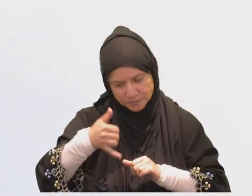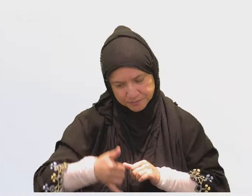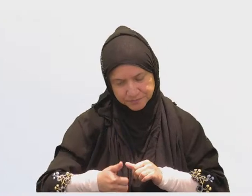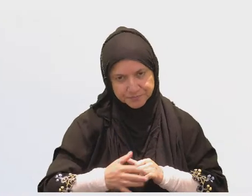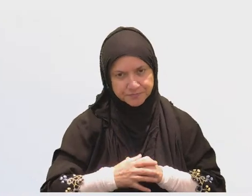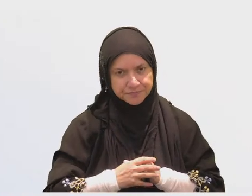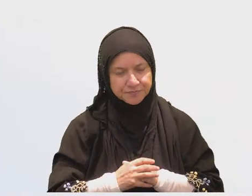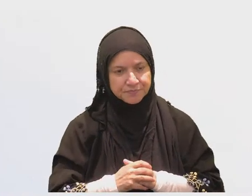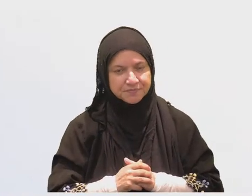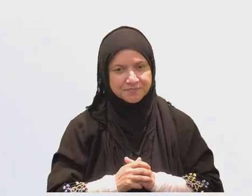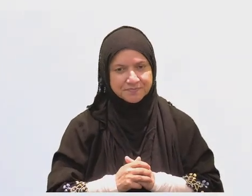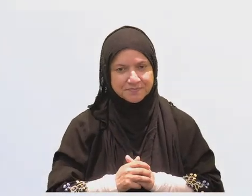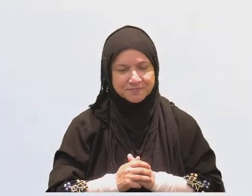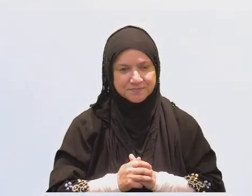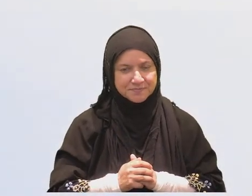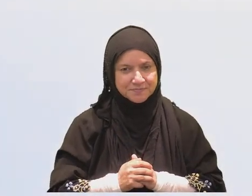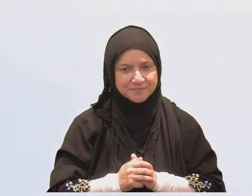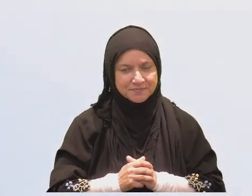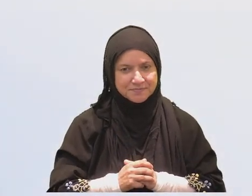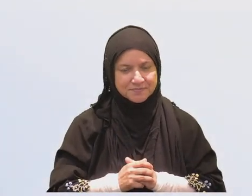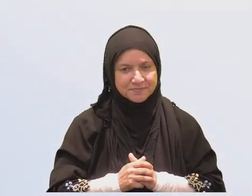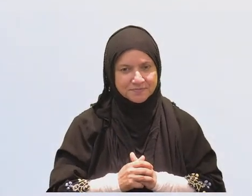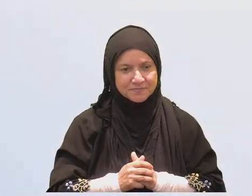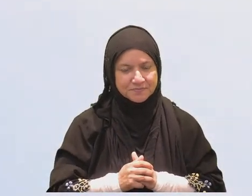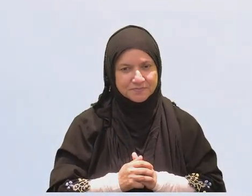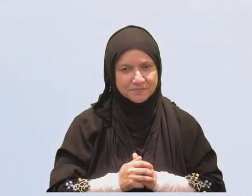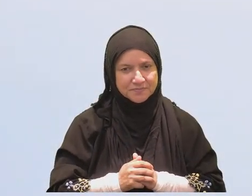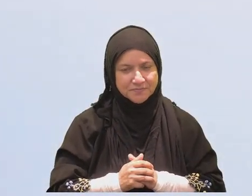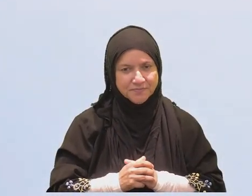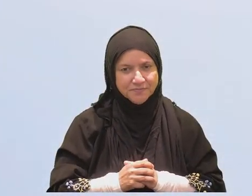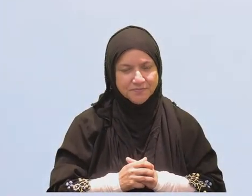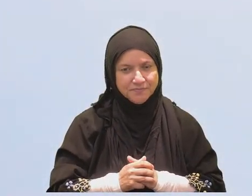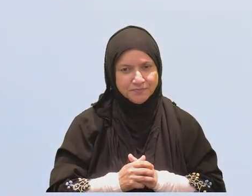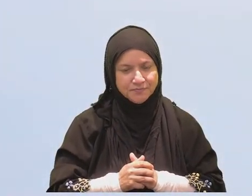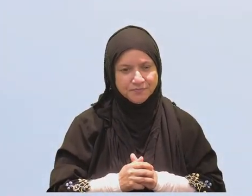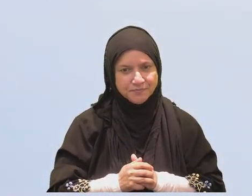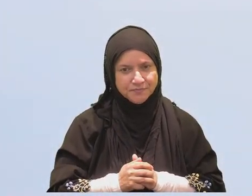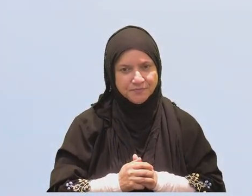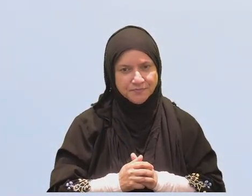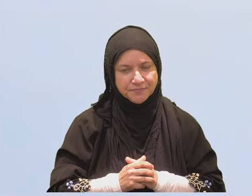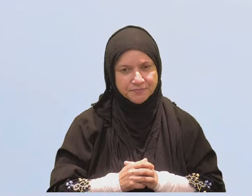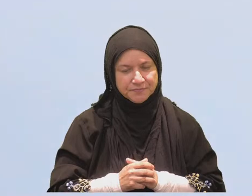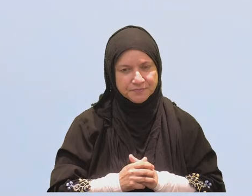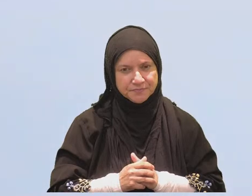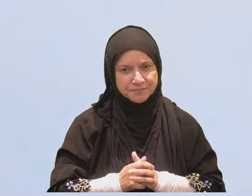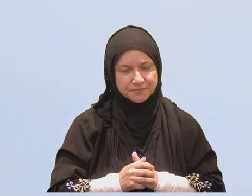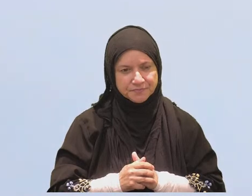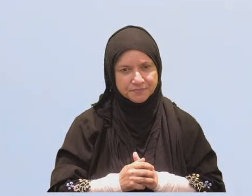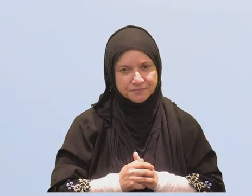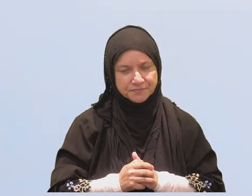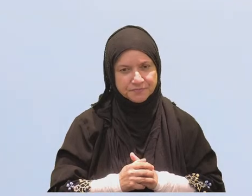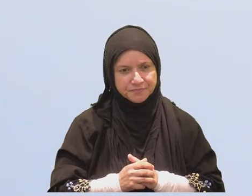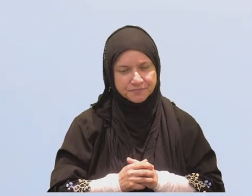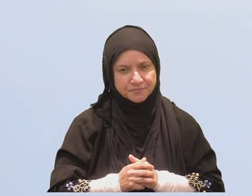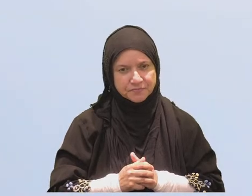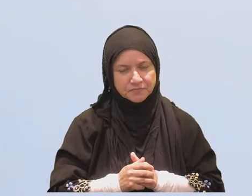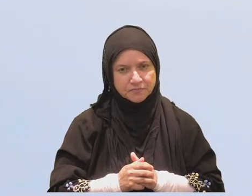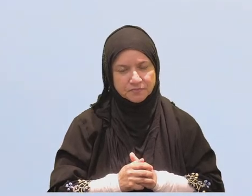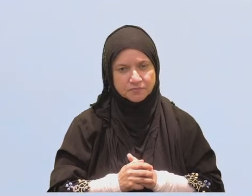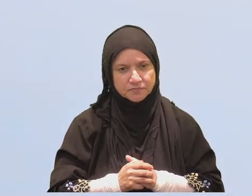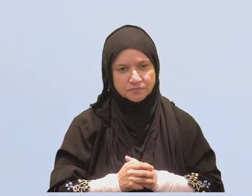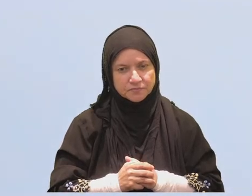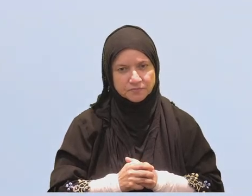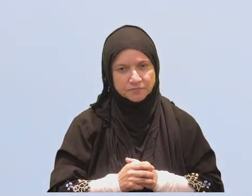يا أيها الذين آمنوا صلوا عليه وسلموا تسليما اللهم صل